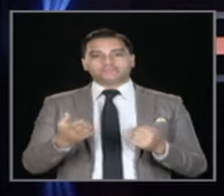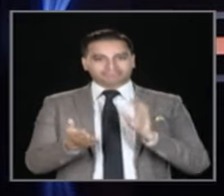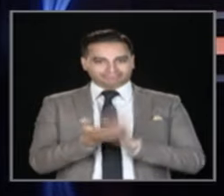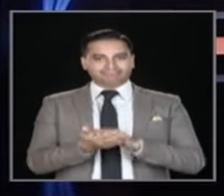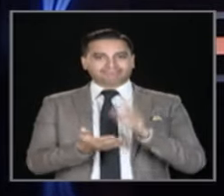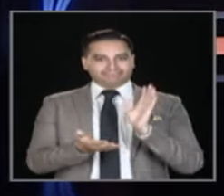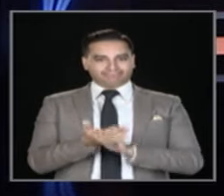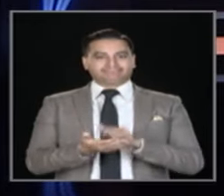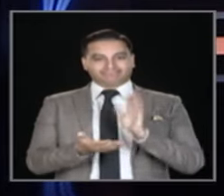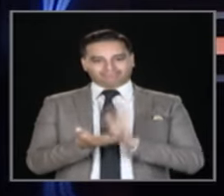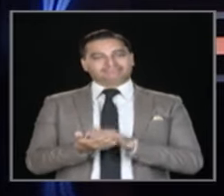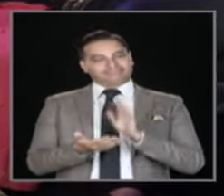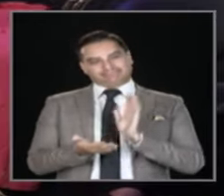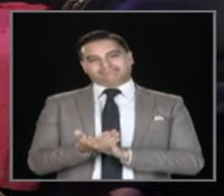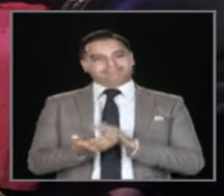الحظ للتسلم.